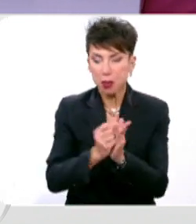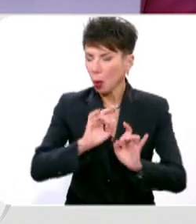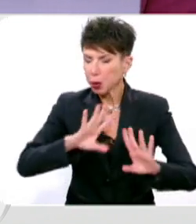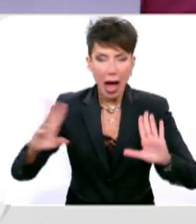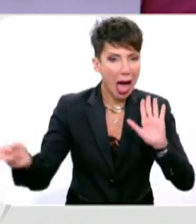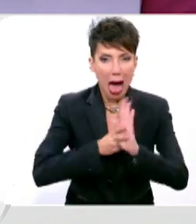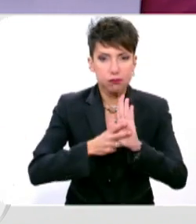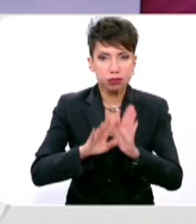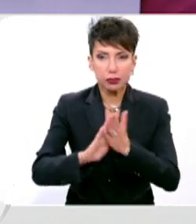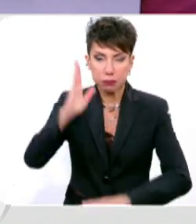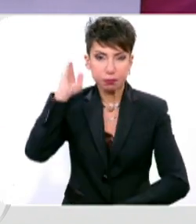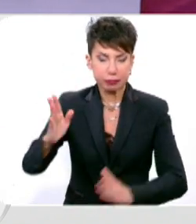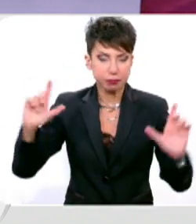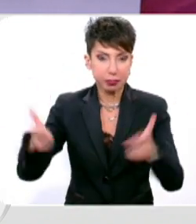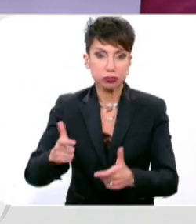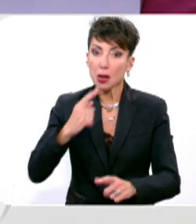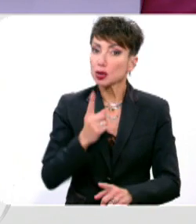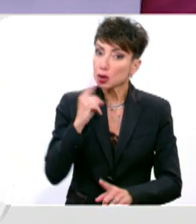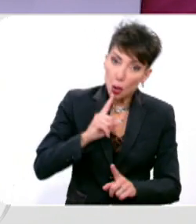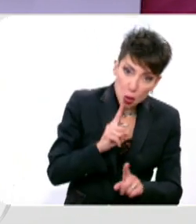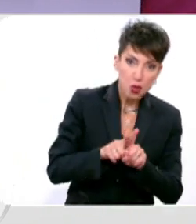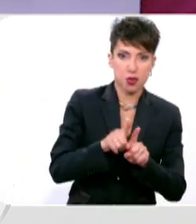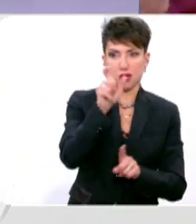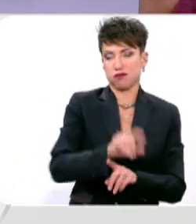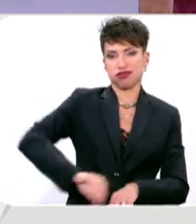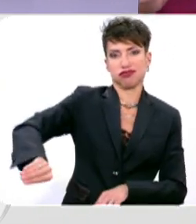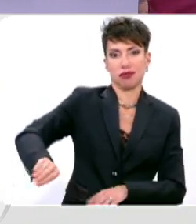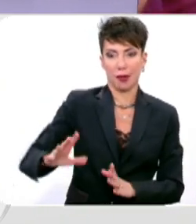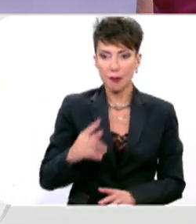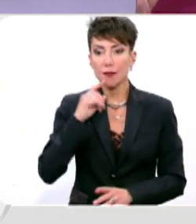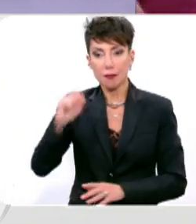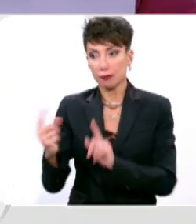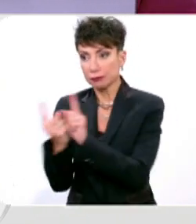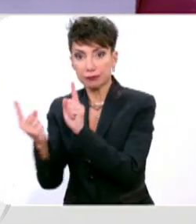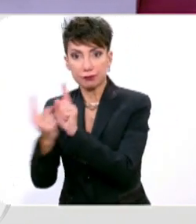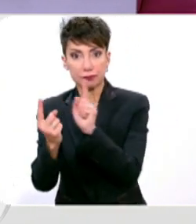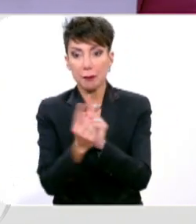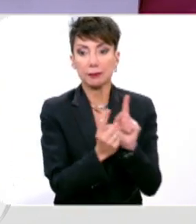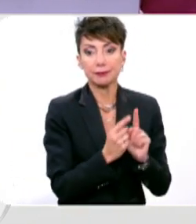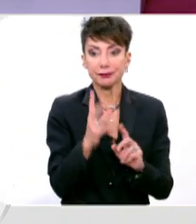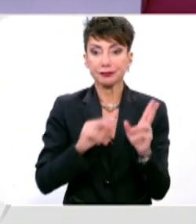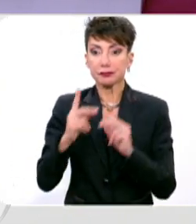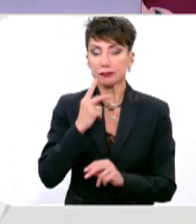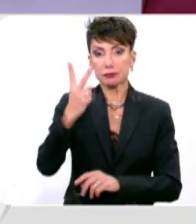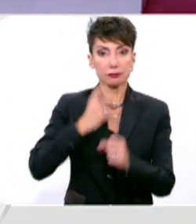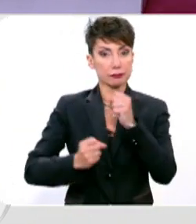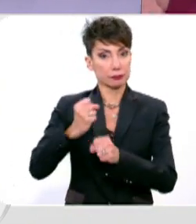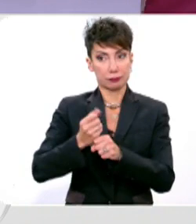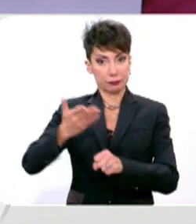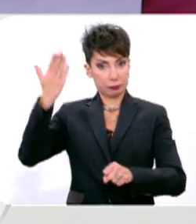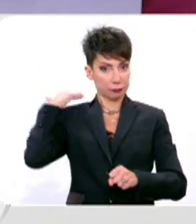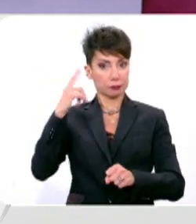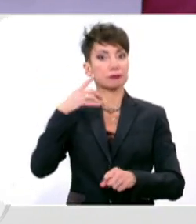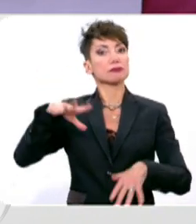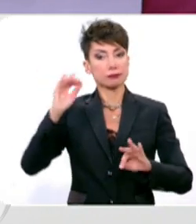ρεπορτάζ, μίλησα με πολλούς χειριστές μηχανημάτων. Μου είπαν ότι πριν από 2 χρόνια είχαν ξεκινήσει οι καταγγελίες και οι αναφορές